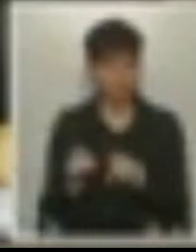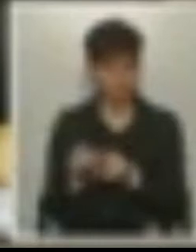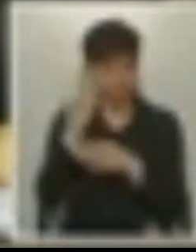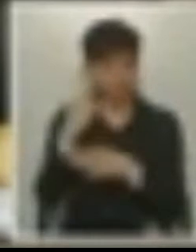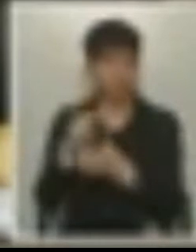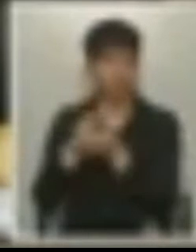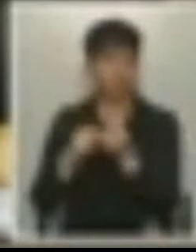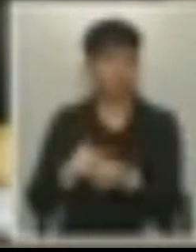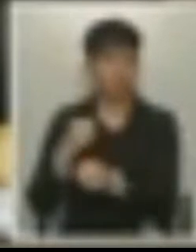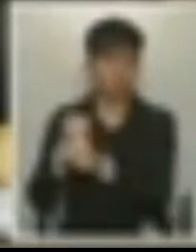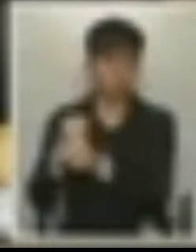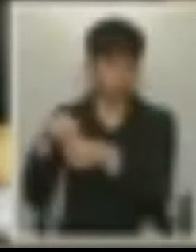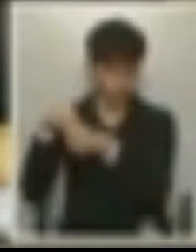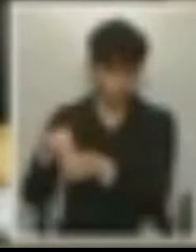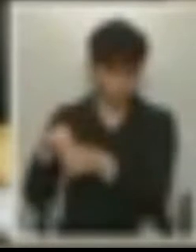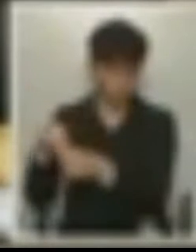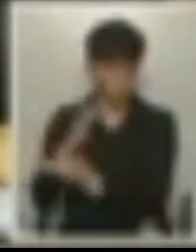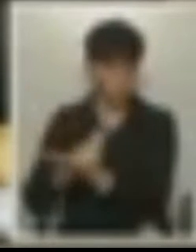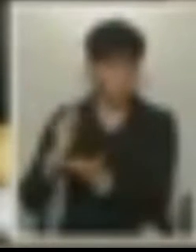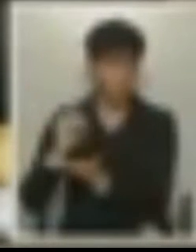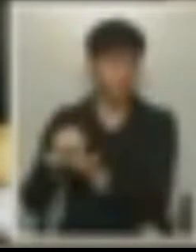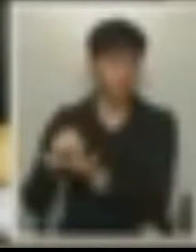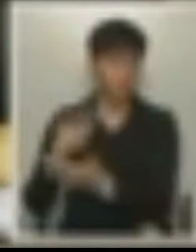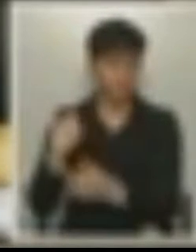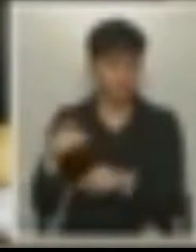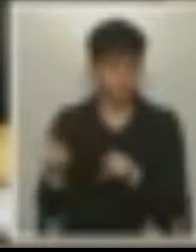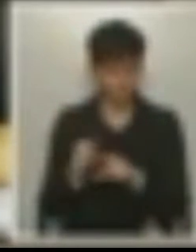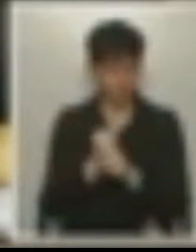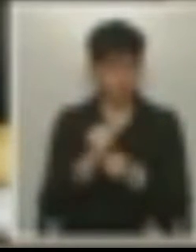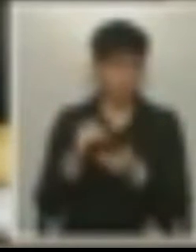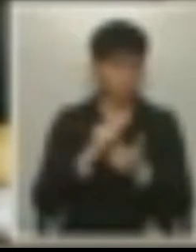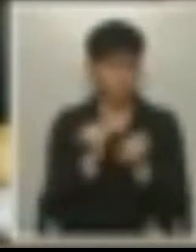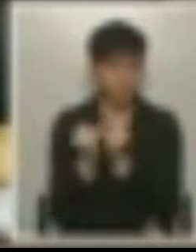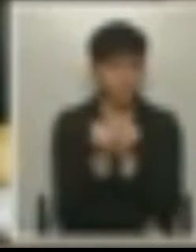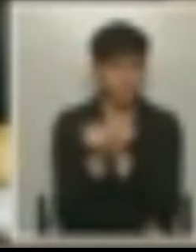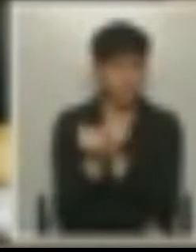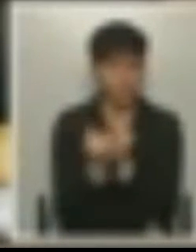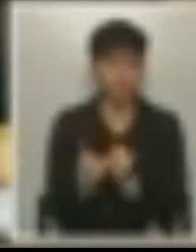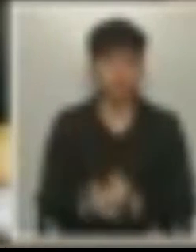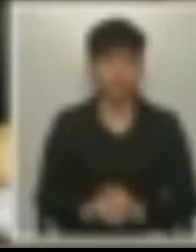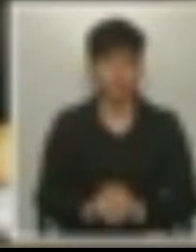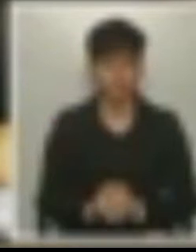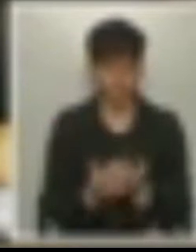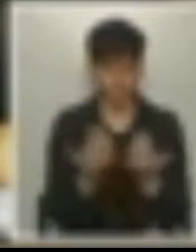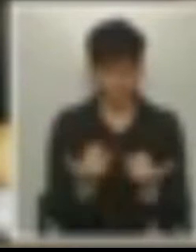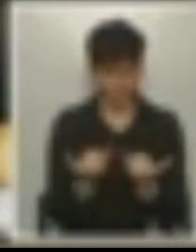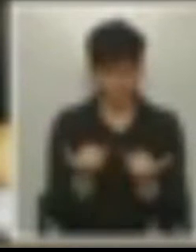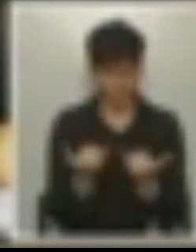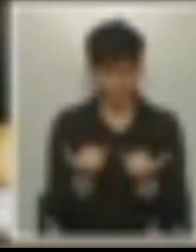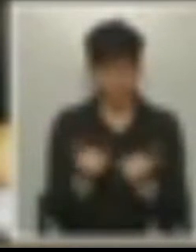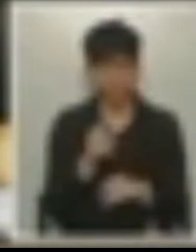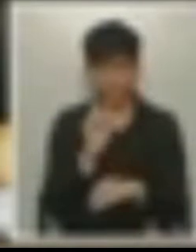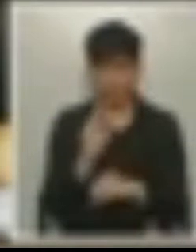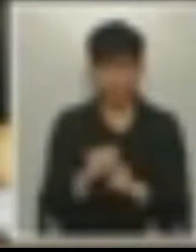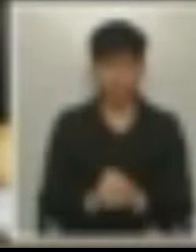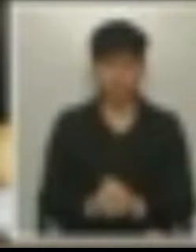นะครับก็ถือได้ว่ามีความสัมพันธ์กันค่อนข้างใกล้ชิดกันนะครับแล้วก็ล่าสุดนะครับก็เรา